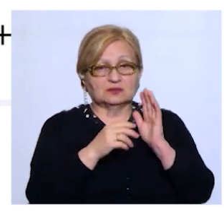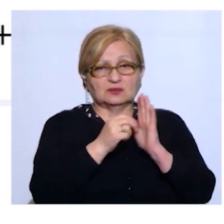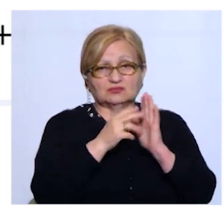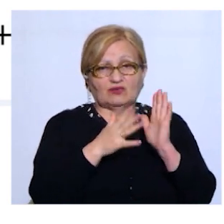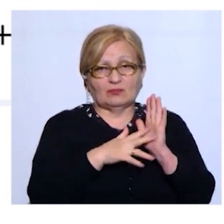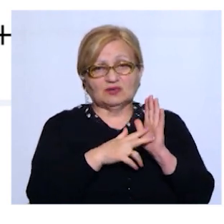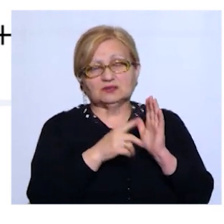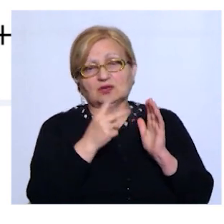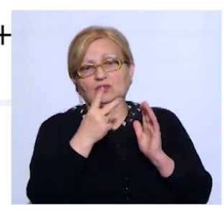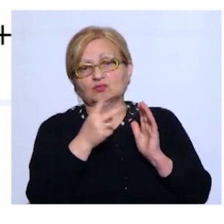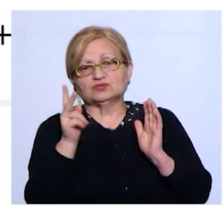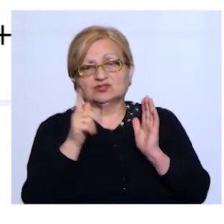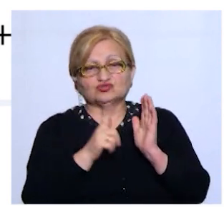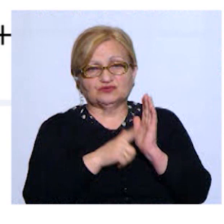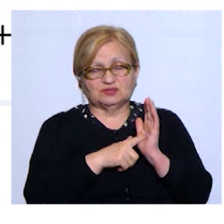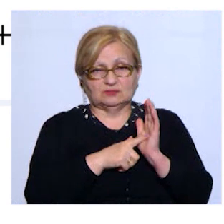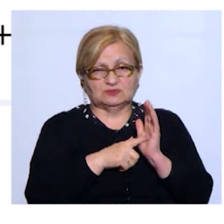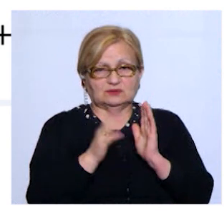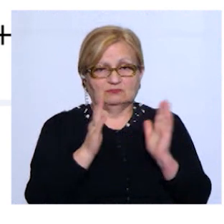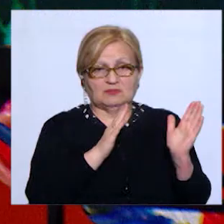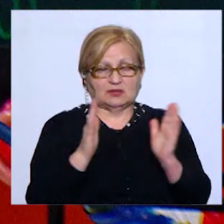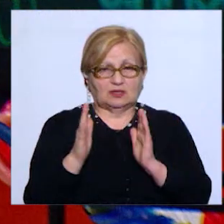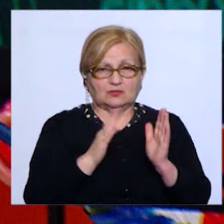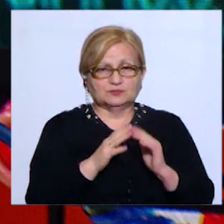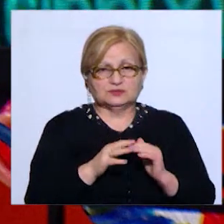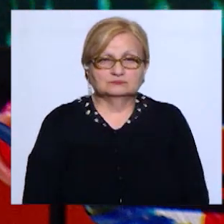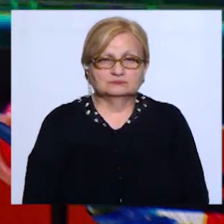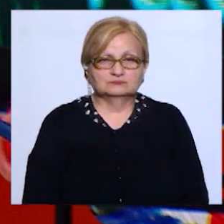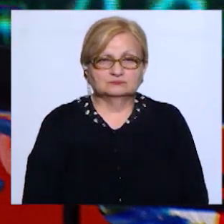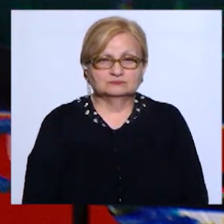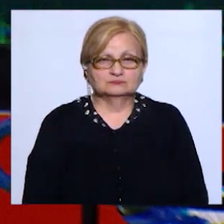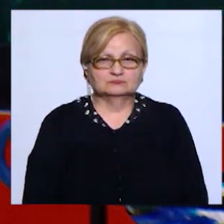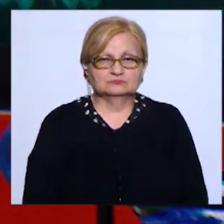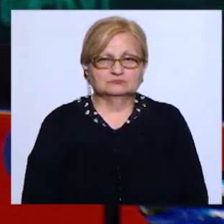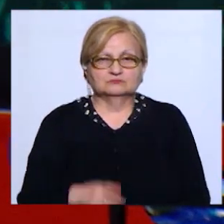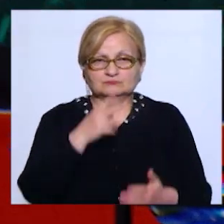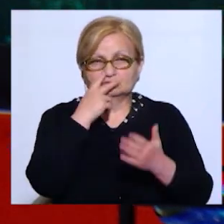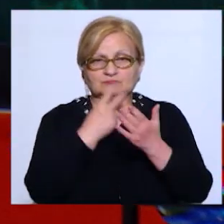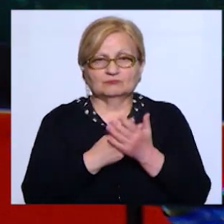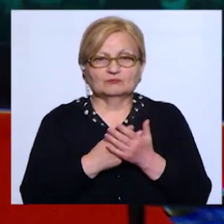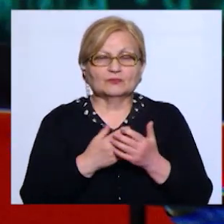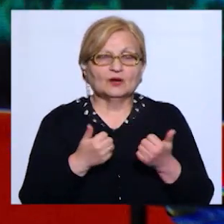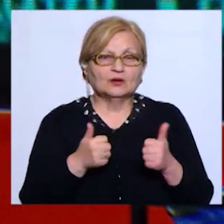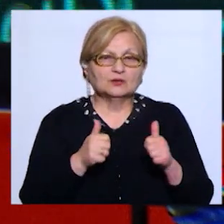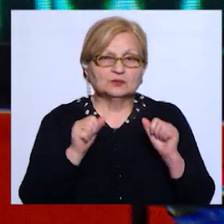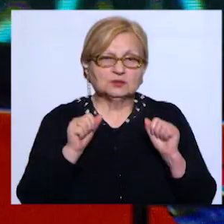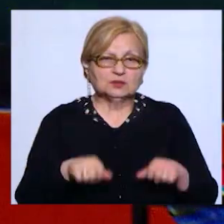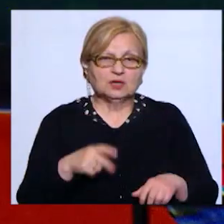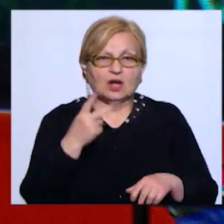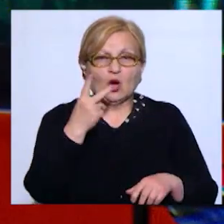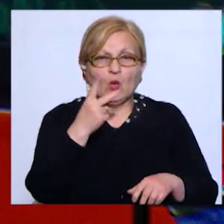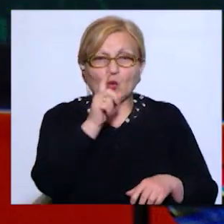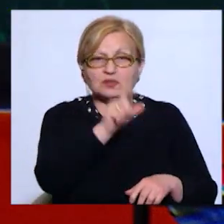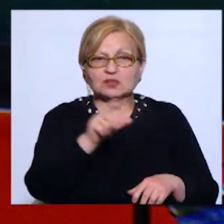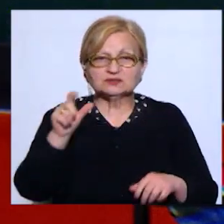18-დან 27-მდე მერყეობს მისი ქულათა რაოდენობა. ახლა გადავიდეთ შემდეგზე და ნახოთ, როგორ შეიძლება ორი სპორტსმენის